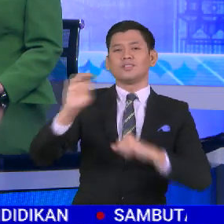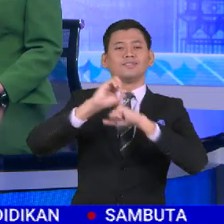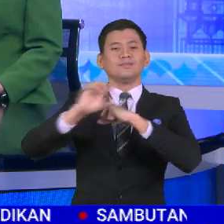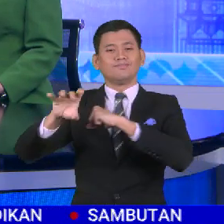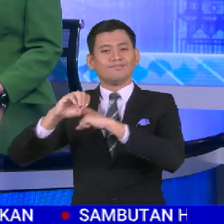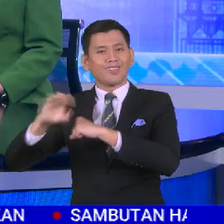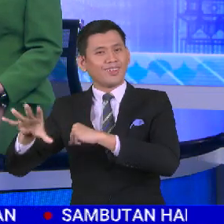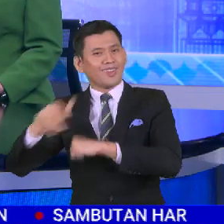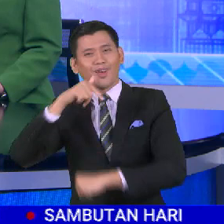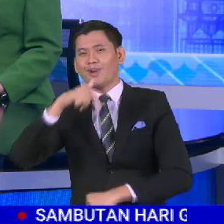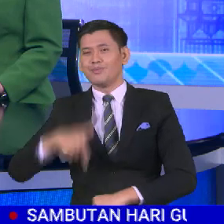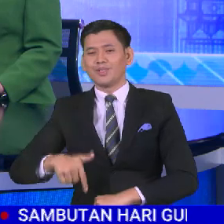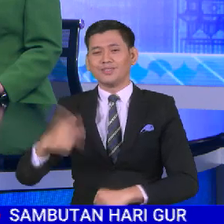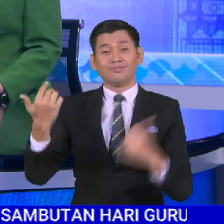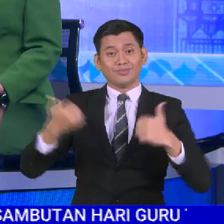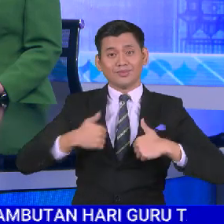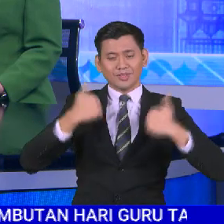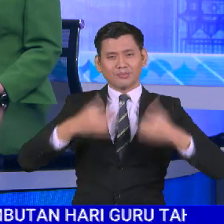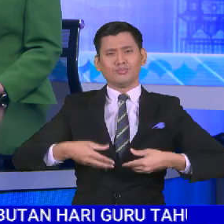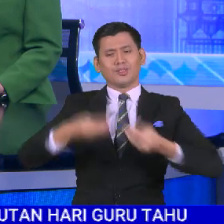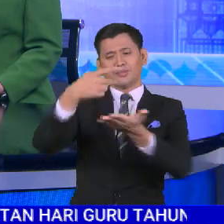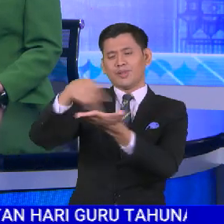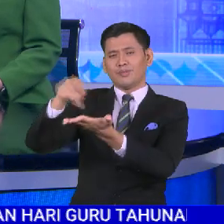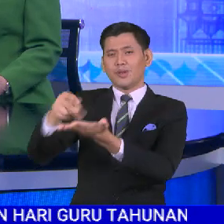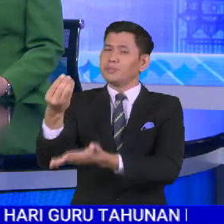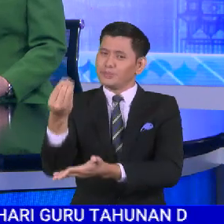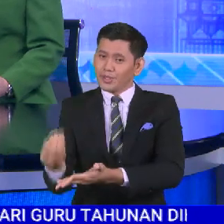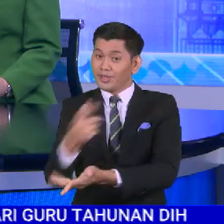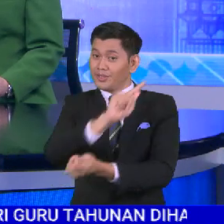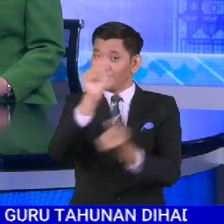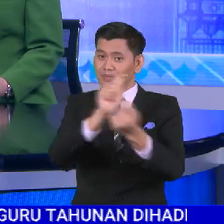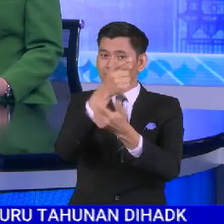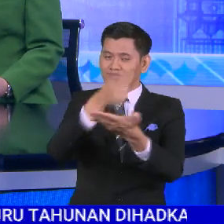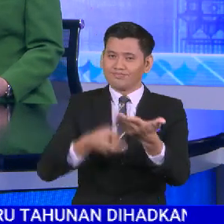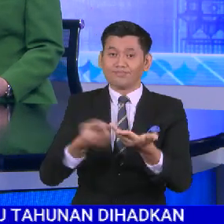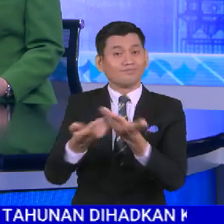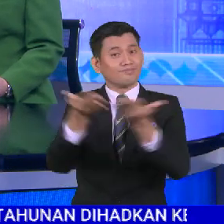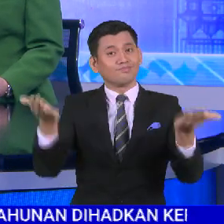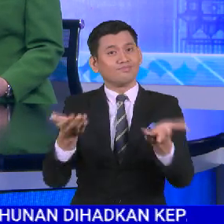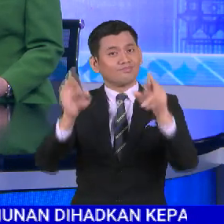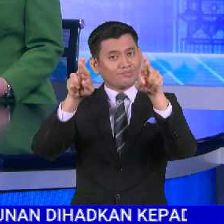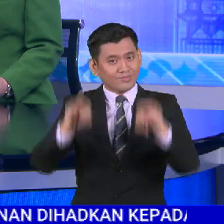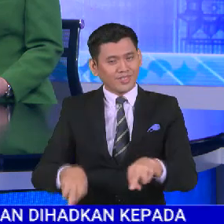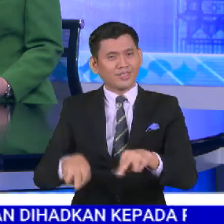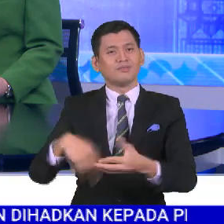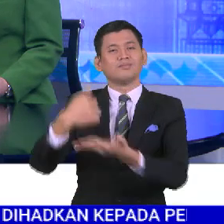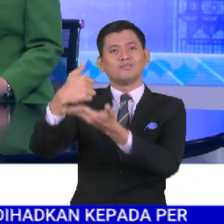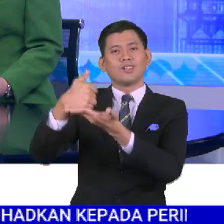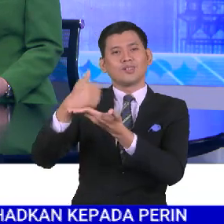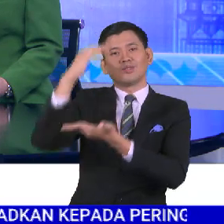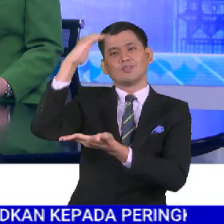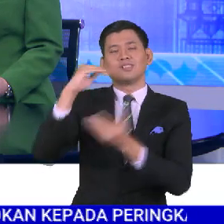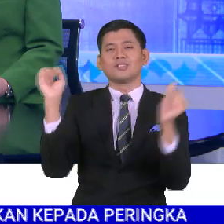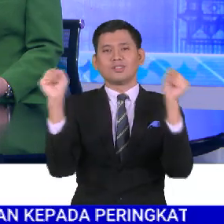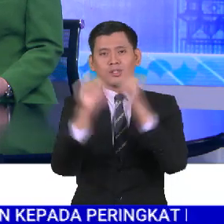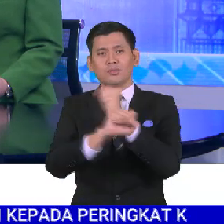Raya. Ia bagi memberi tawaran berbelanja dengan harga murah dan berpatutan kepada pelanggan sekaligus membantu mengurangkan cabaran